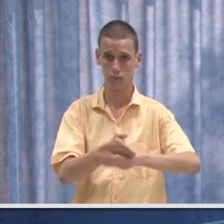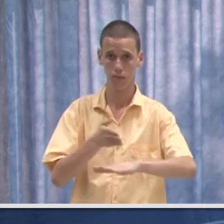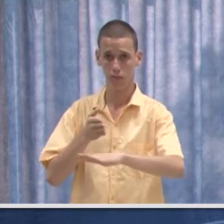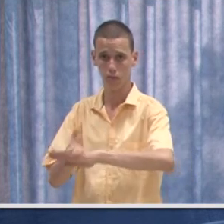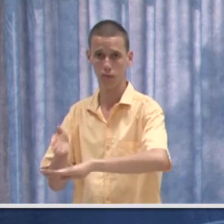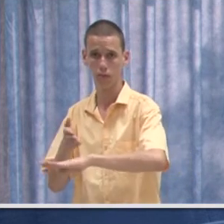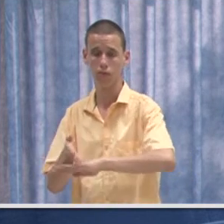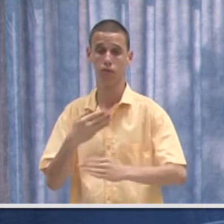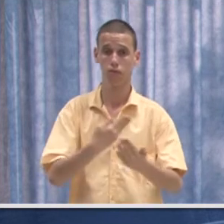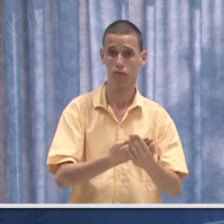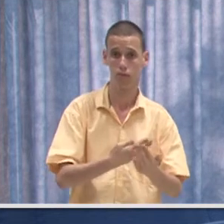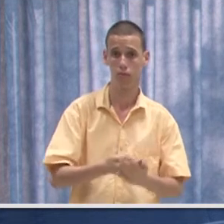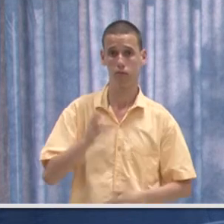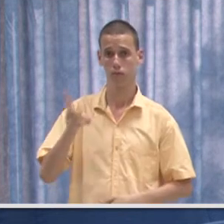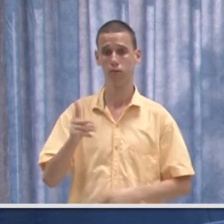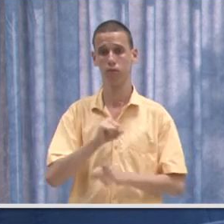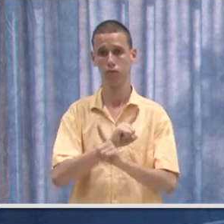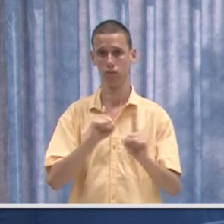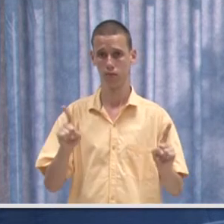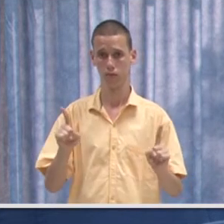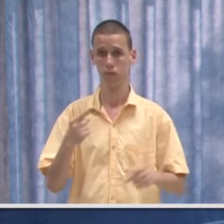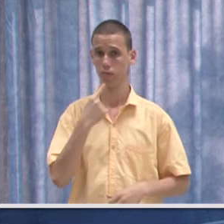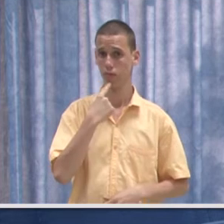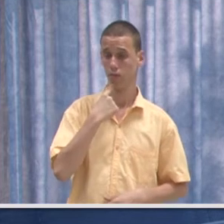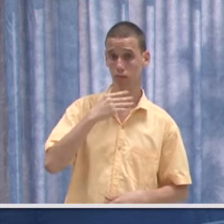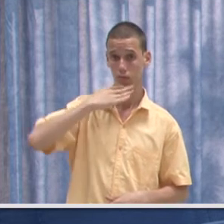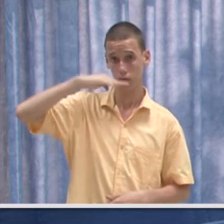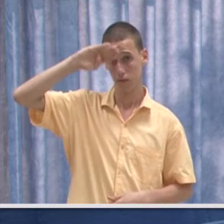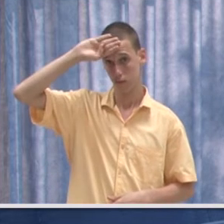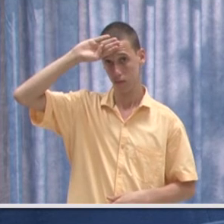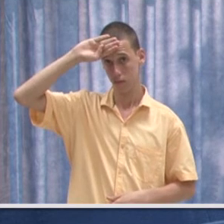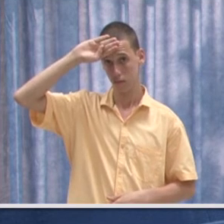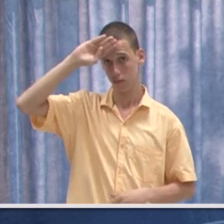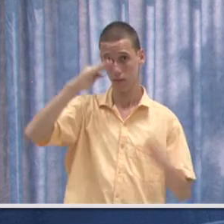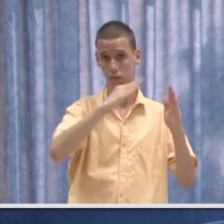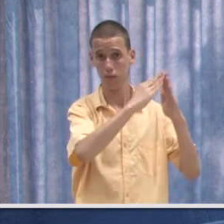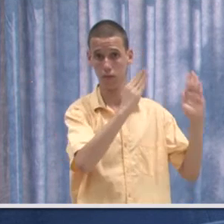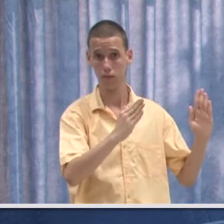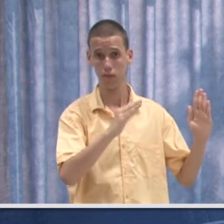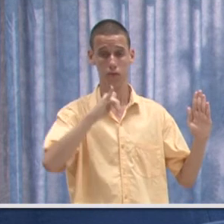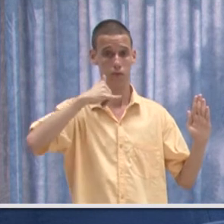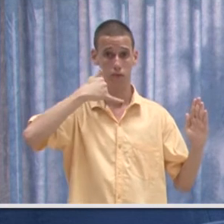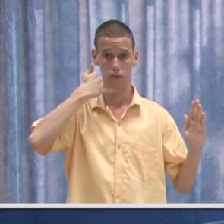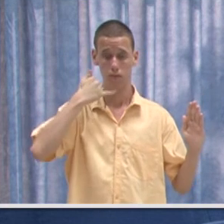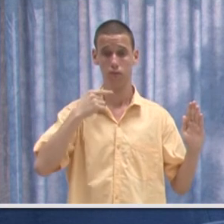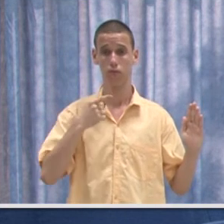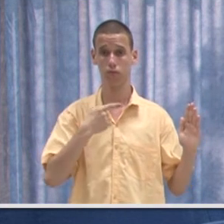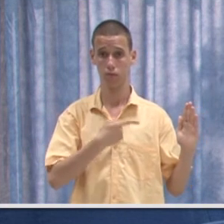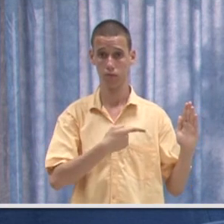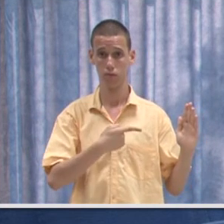appointement spécialiste et tout, encore une mise à jour avec la situation la tisane aussi. Please.